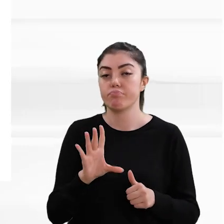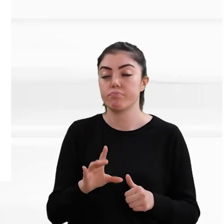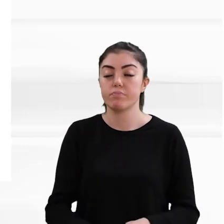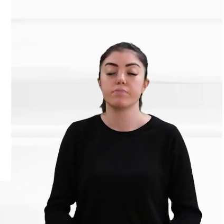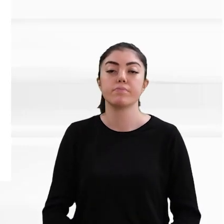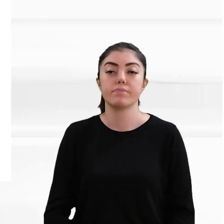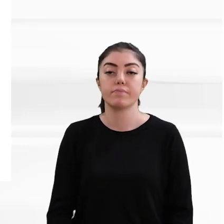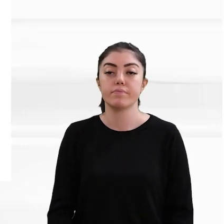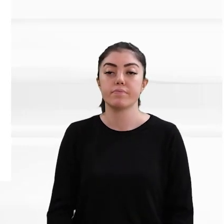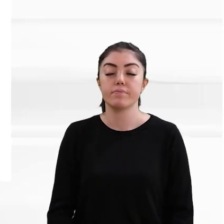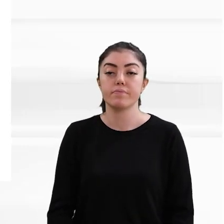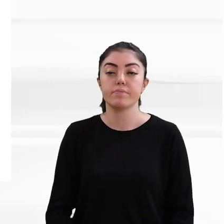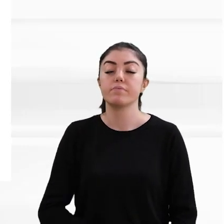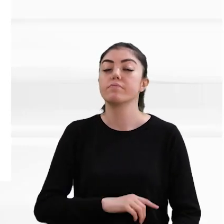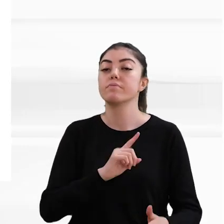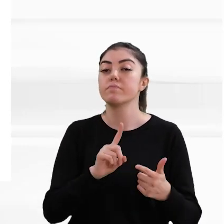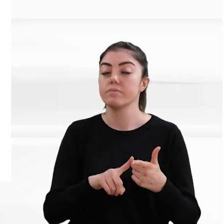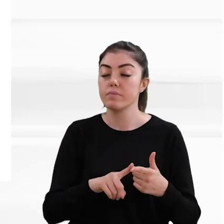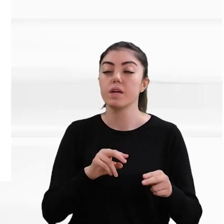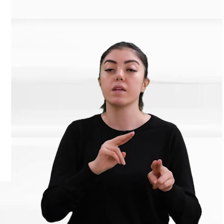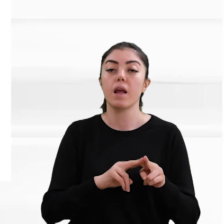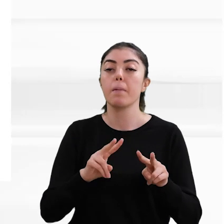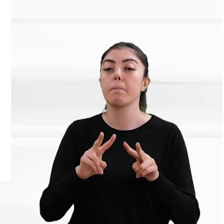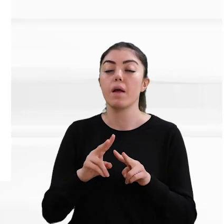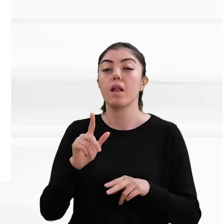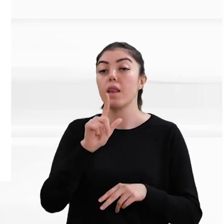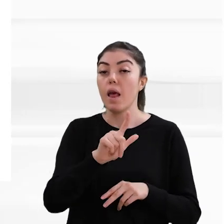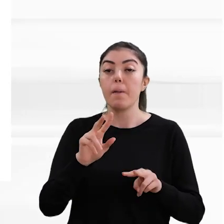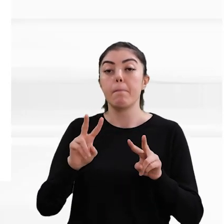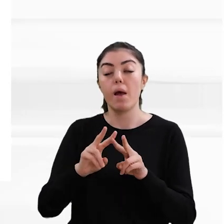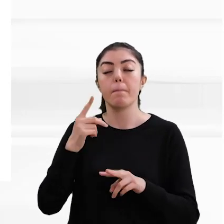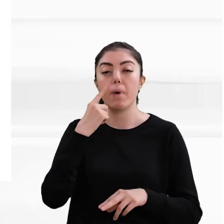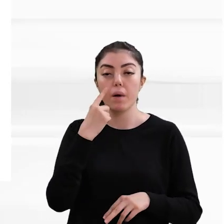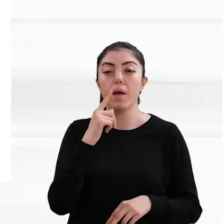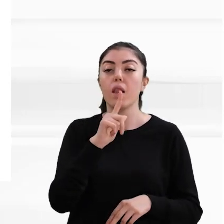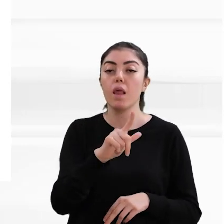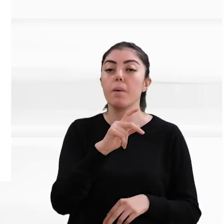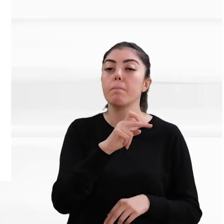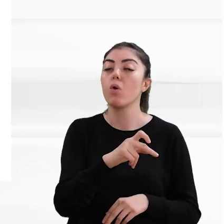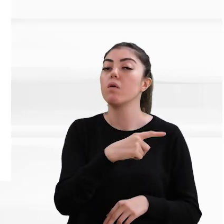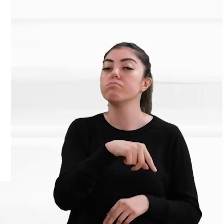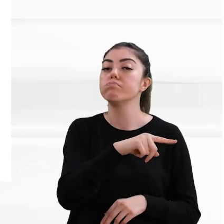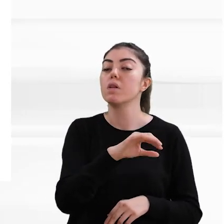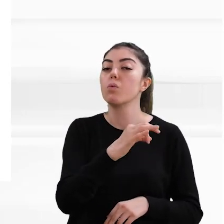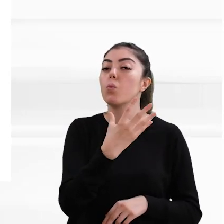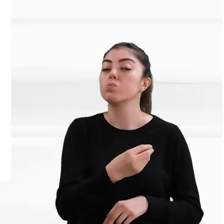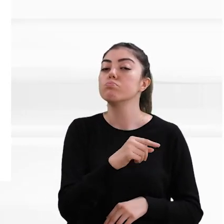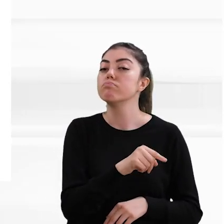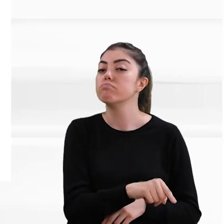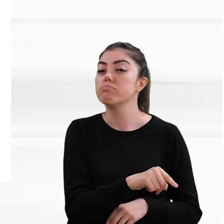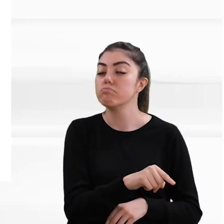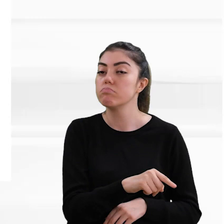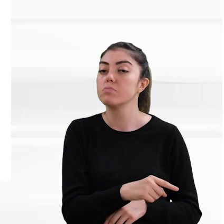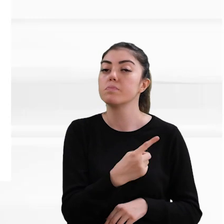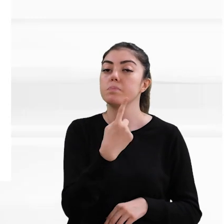Birinci öncülümüz yanlıştır. K ve L ve M'ye bakalım. L'nin potansiyeli